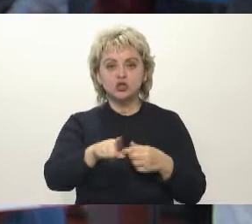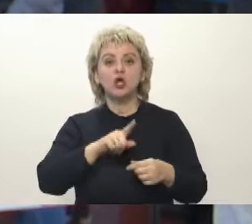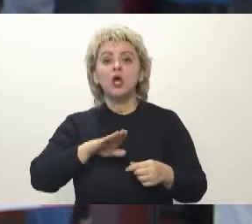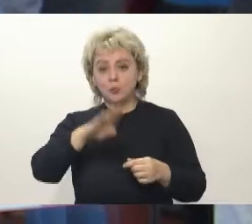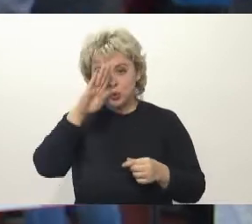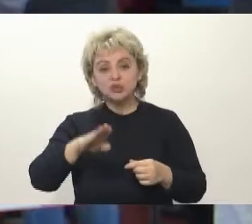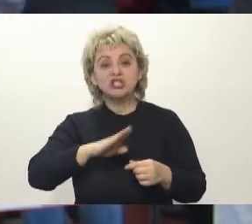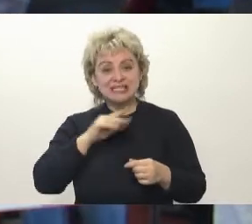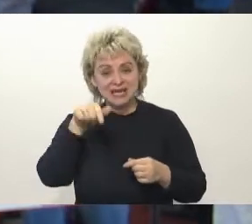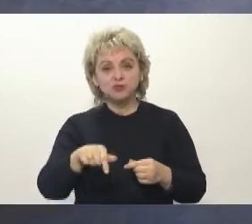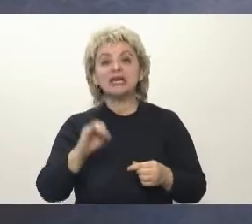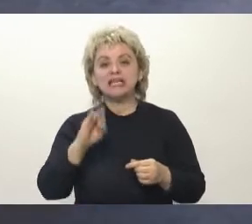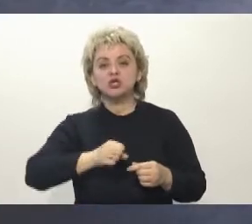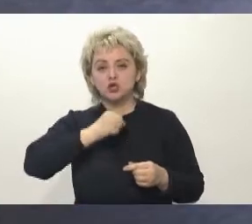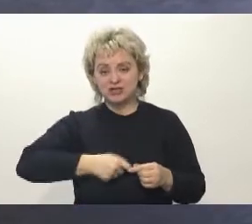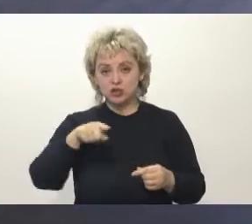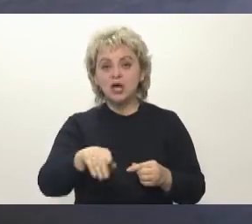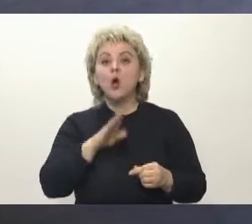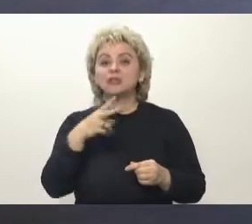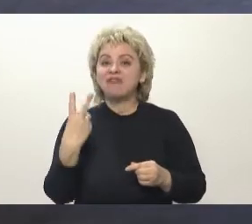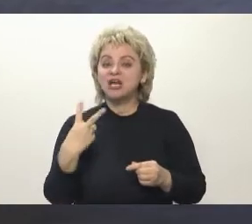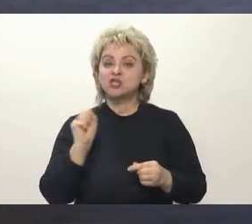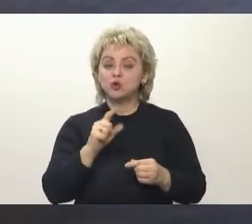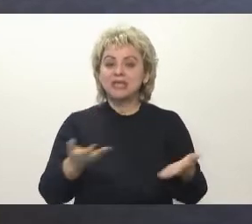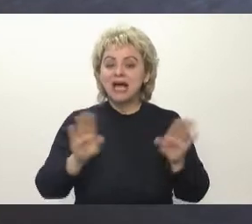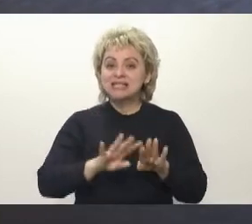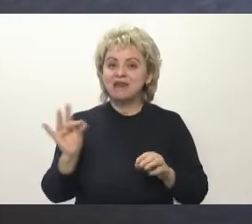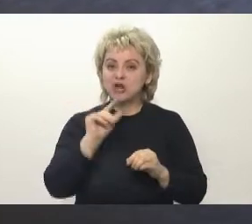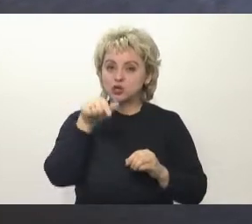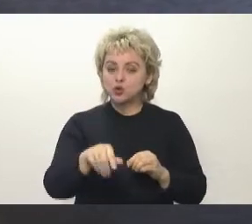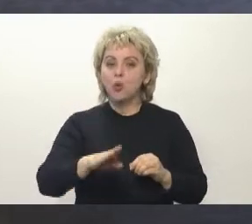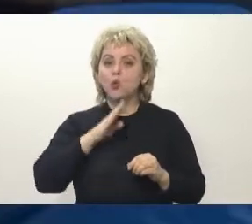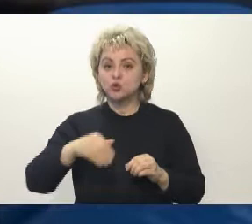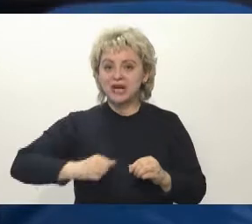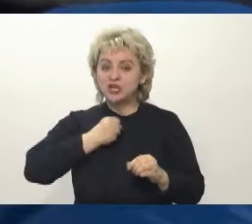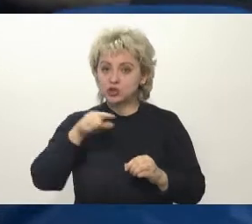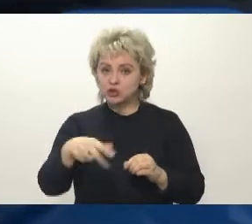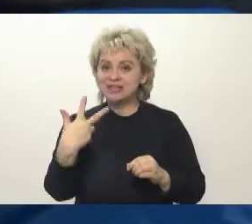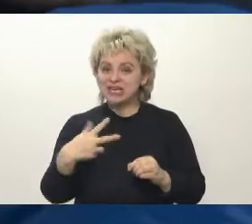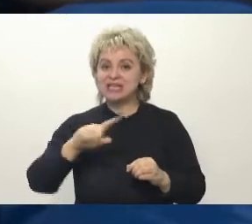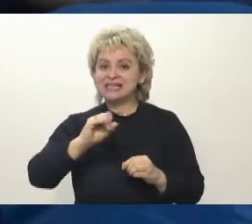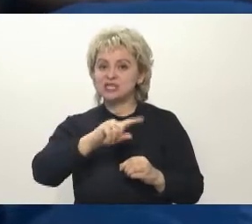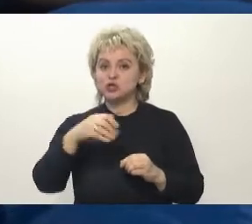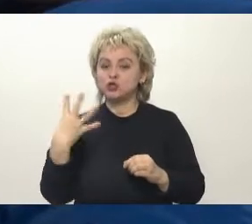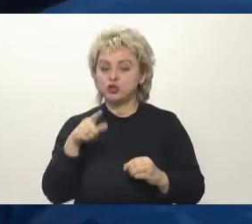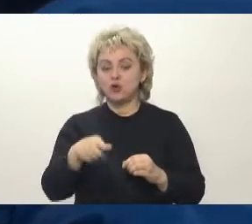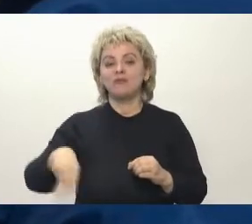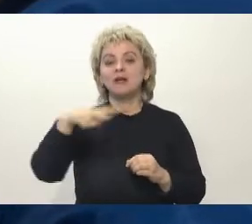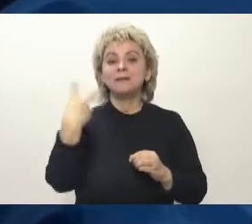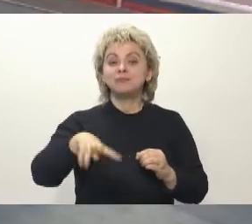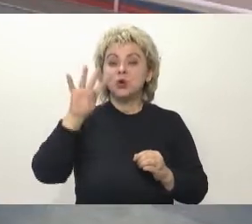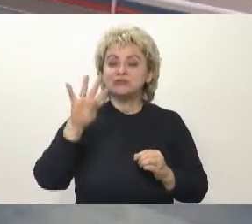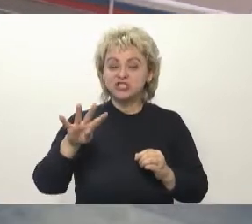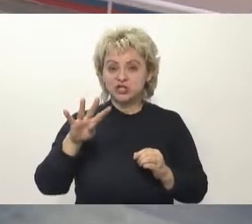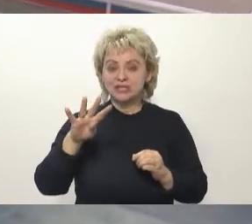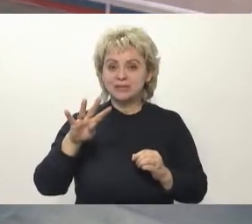юношей и девушек, и женщин. У девушек 2 золота остались в Ростове, а у женщин 3 из 4. Лев Клинов, Анатолий